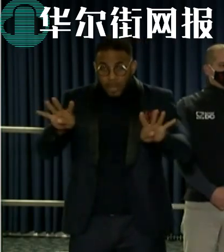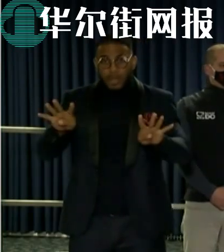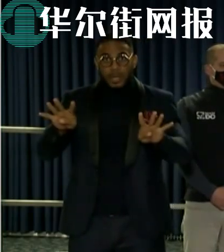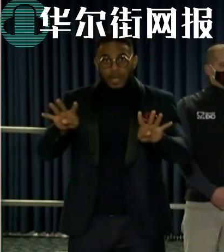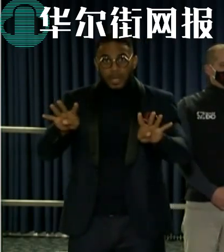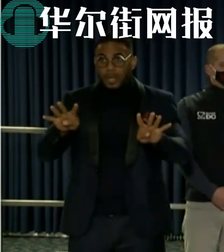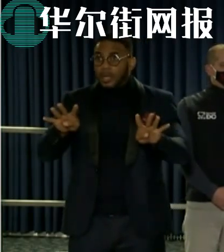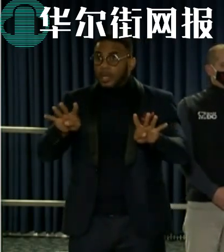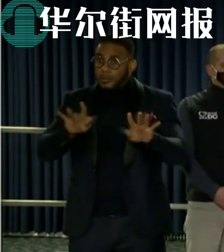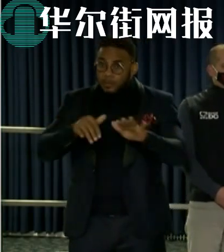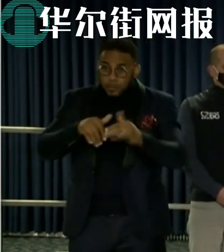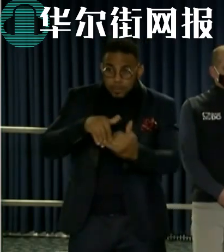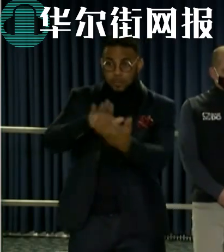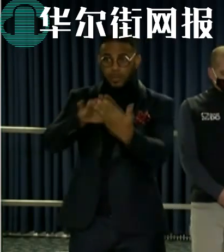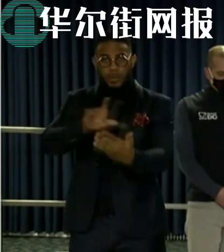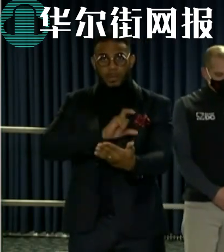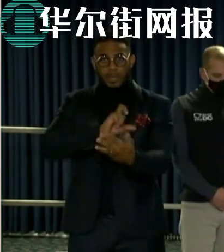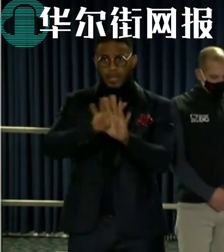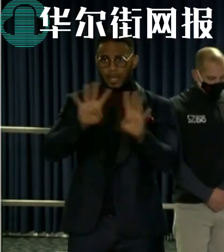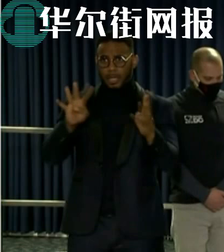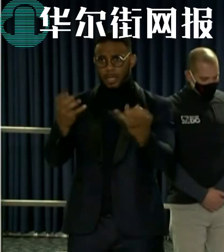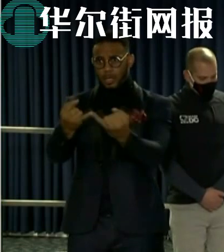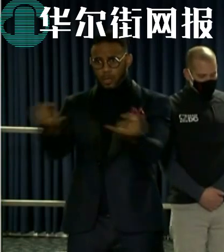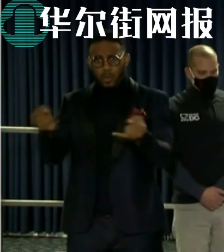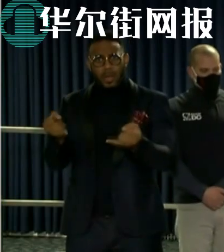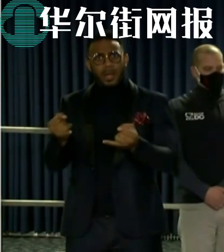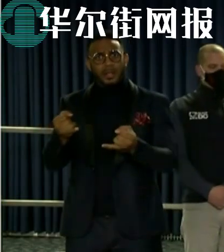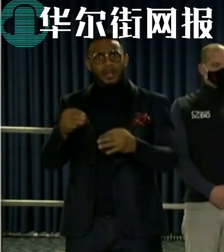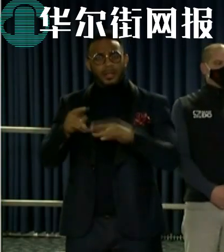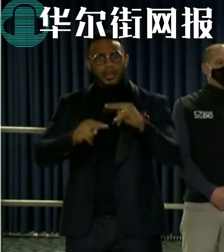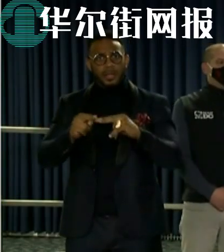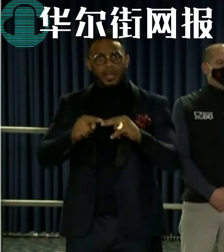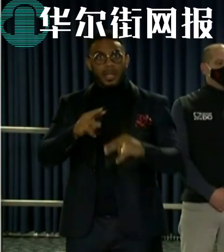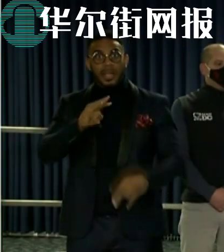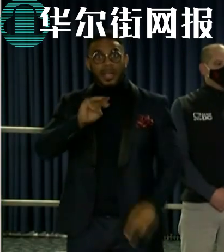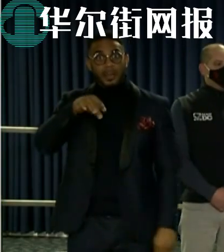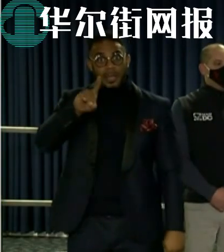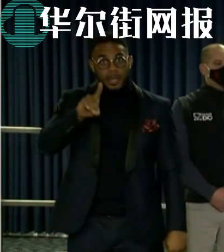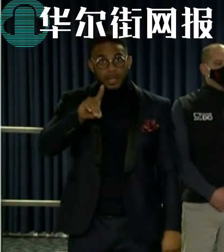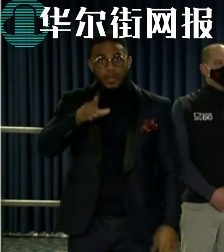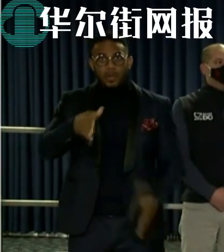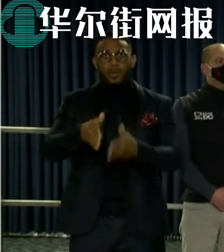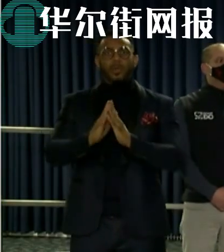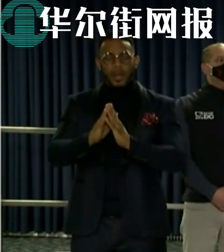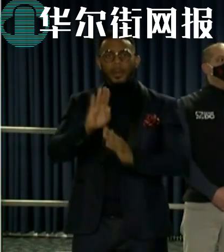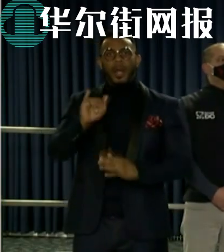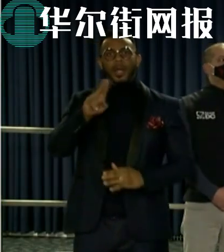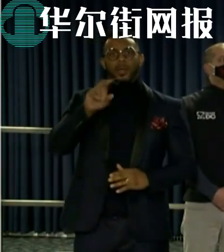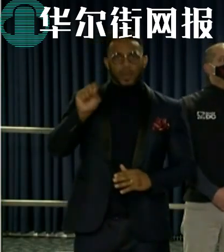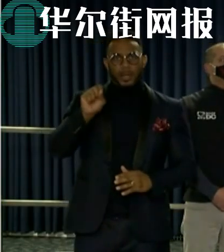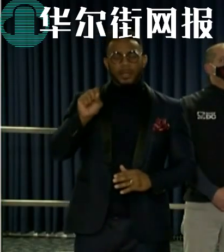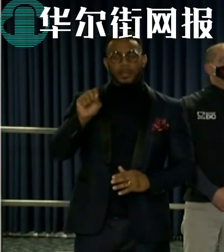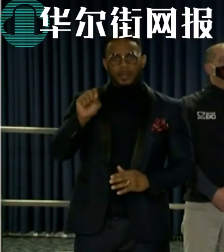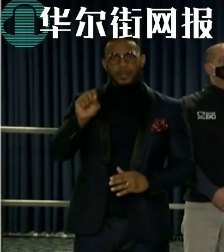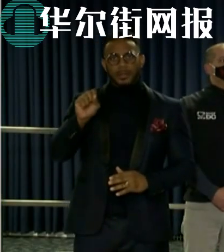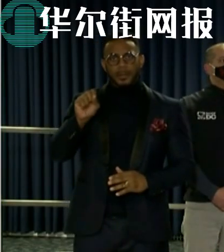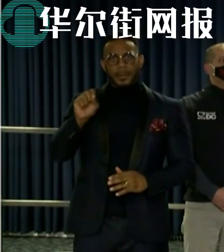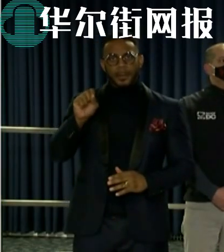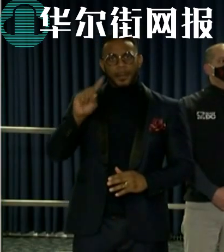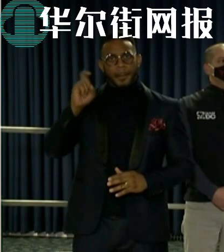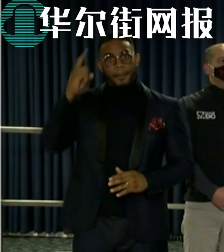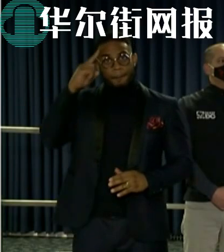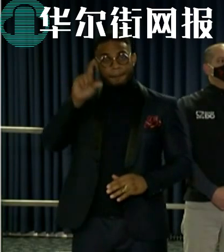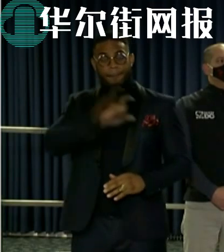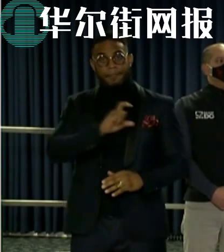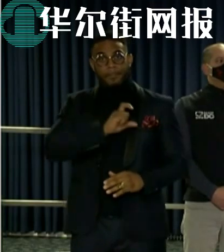会大厦内发生了血腥的混乱，此前保护立法机构的警力被川普支持者攻陷，执法官员表示这是一次灾难性